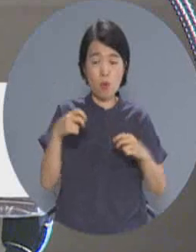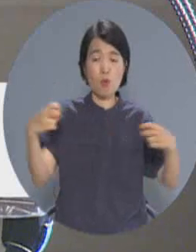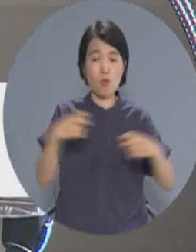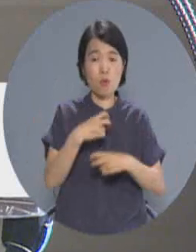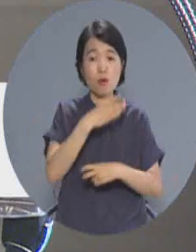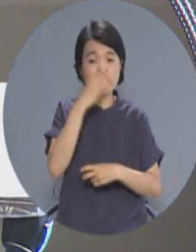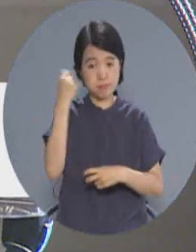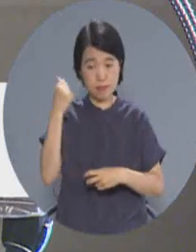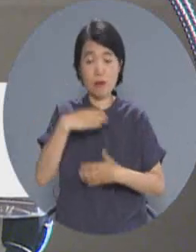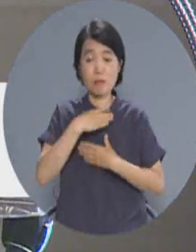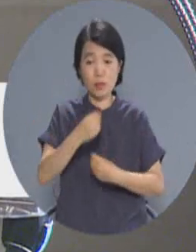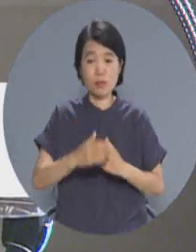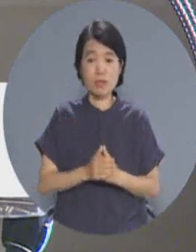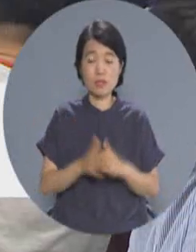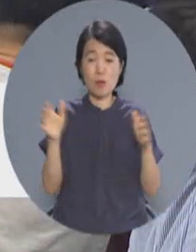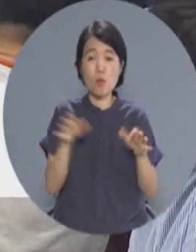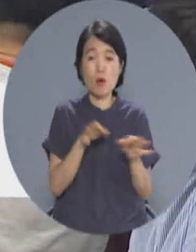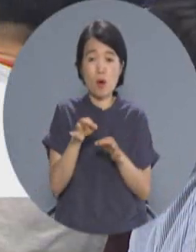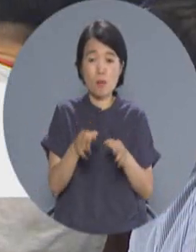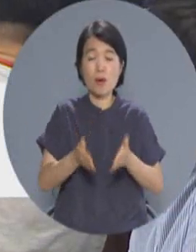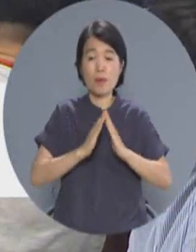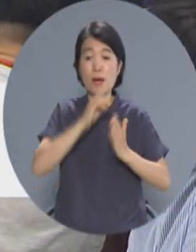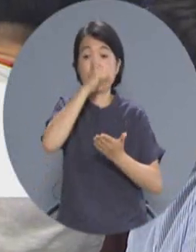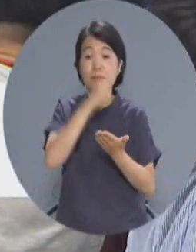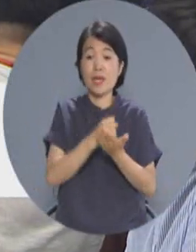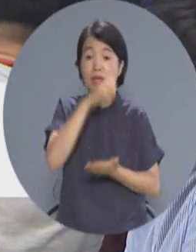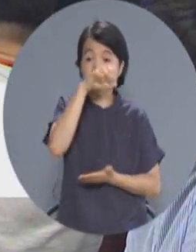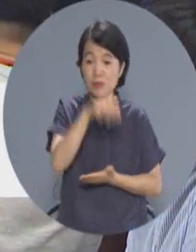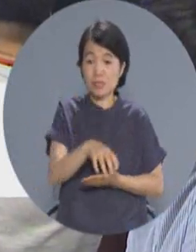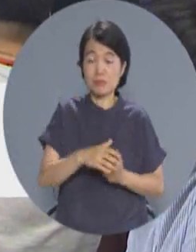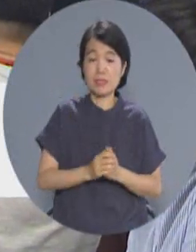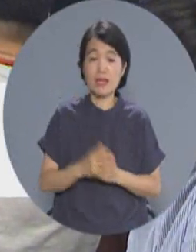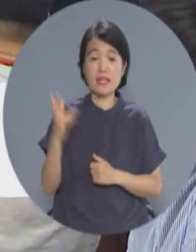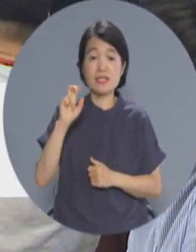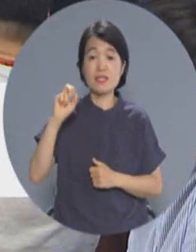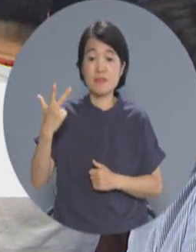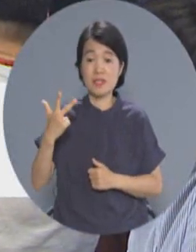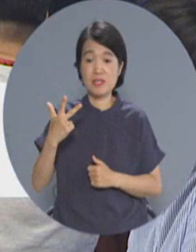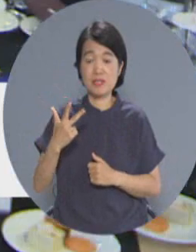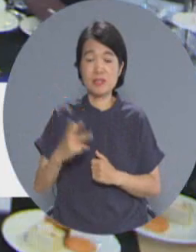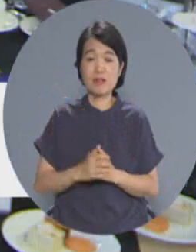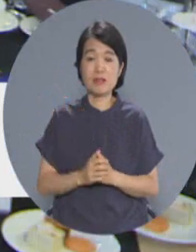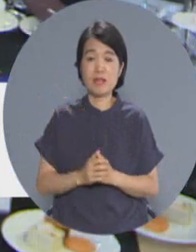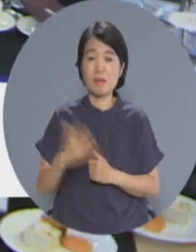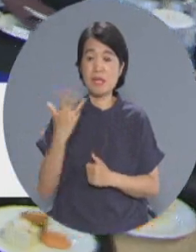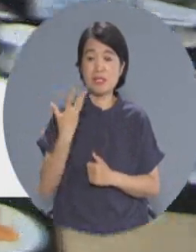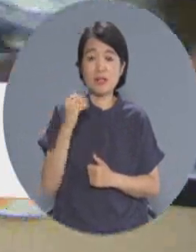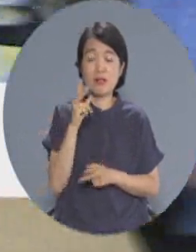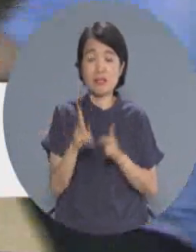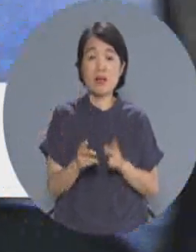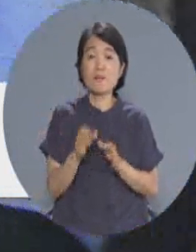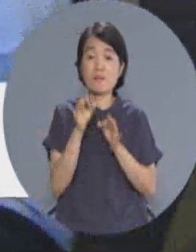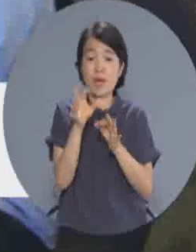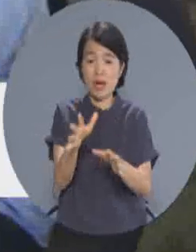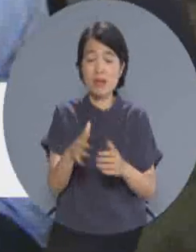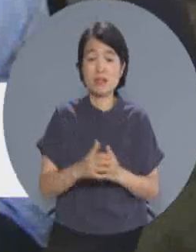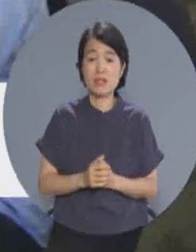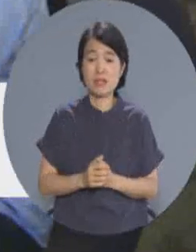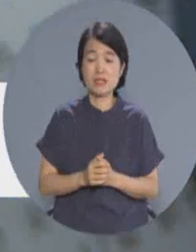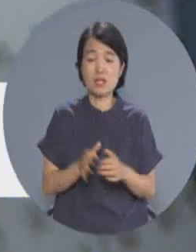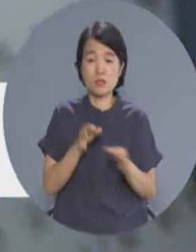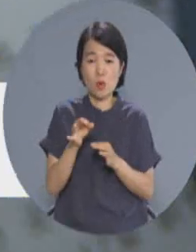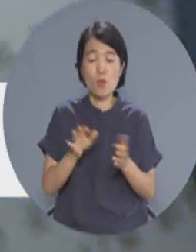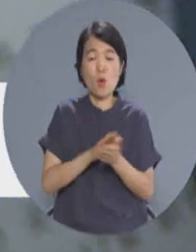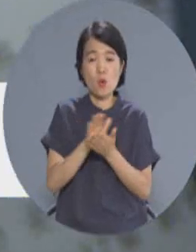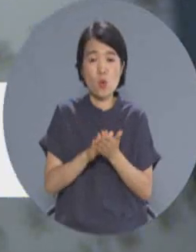교통도 편해 복합 쇼핑몰 입지로 최적지라며 오는 2027년까지 8천억 원의 사업비를 투자해 쇼핑과